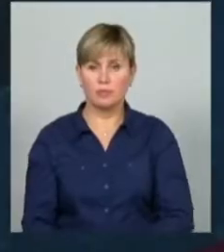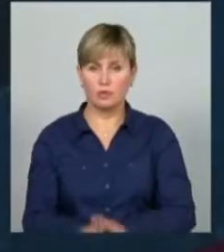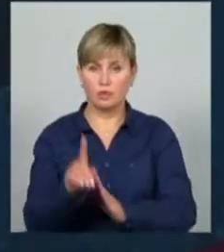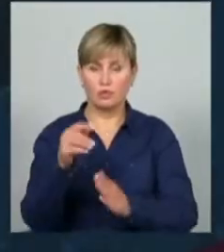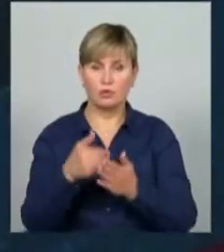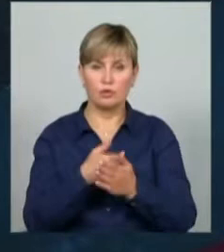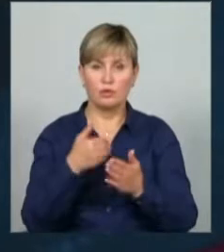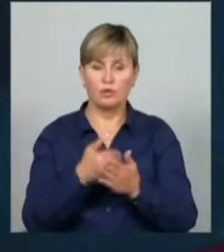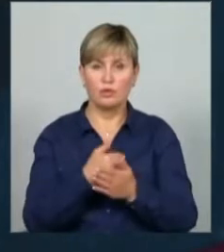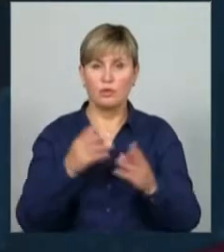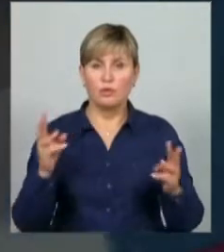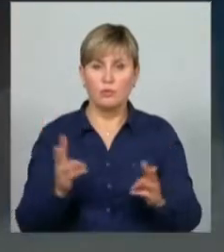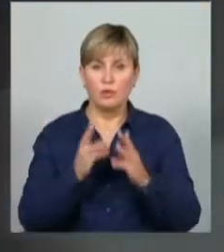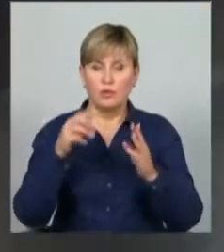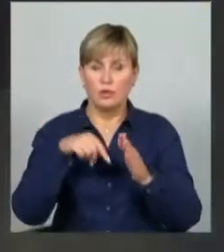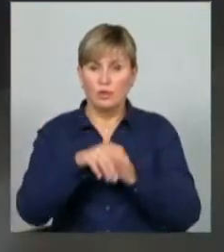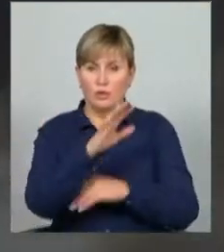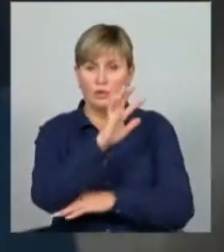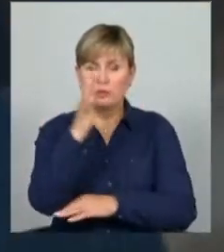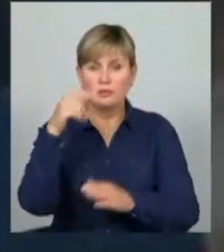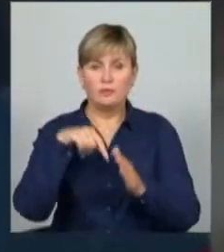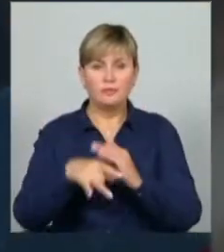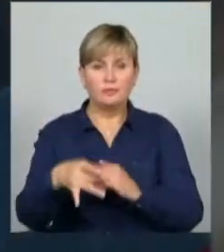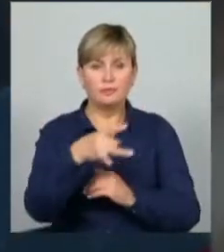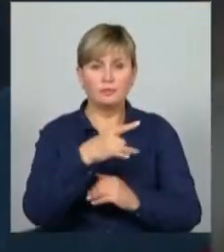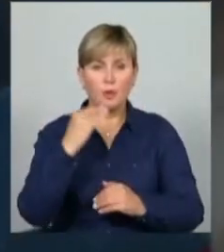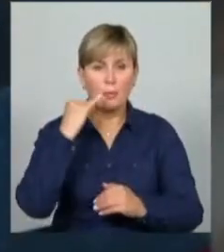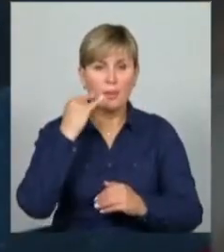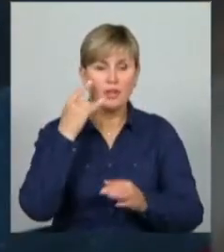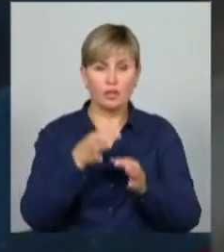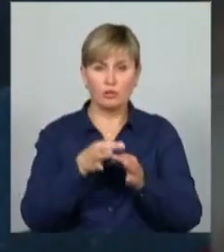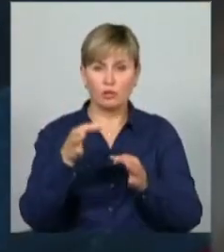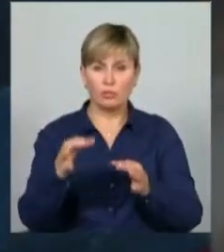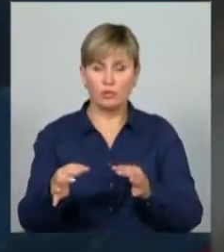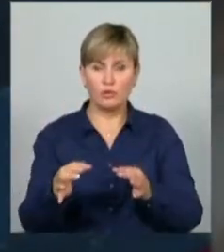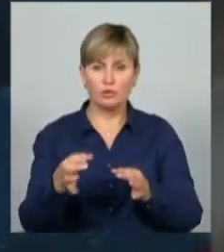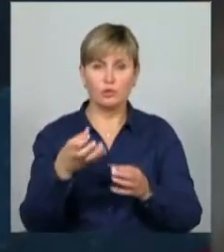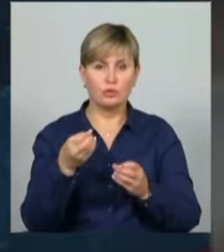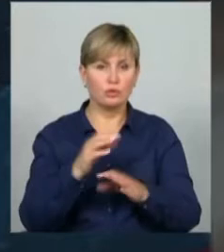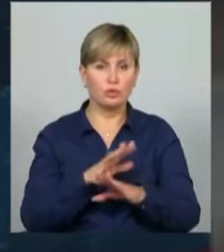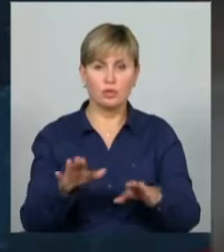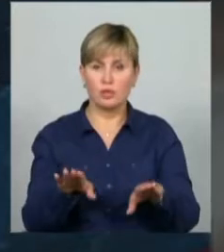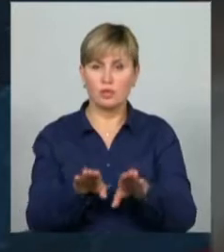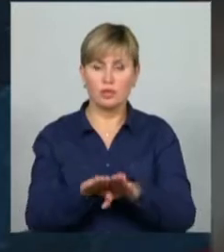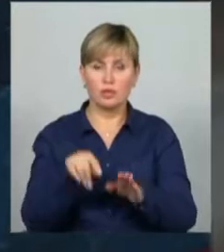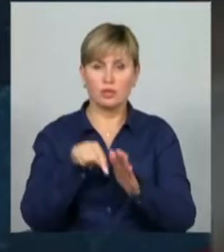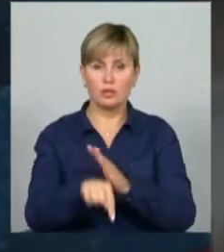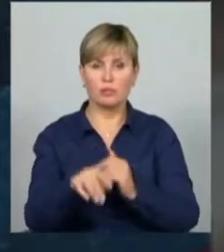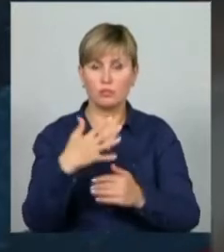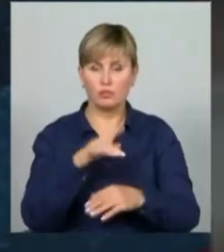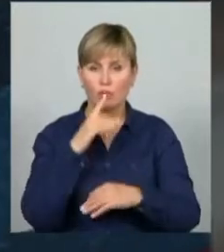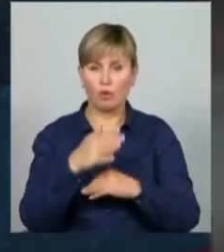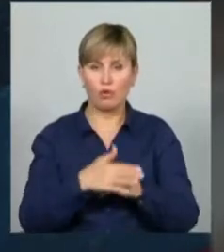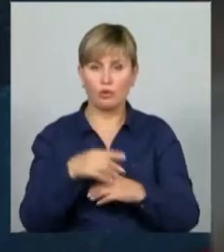Начинаем выпуск. Пожар в сосновом бору в Щербактинском районе Павлодарской области все еще не ликвидирован. Огнем охвачено